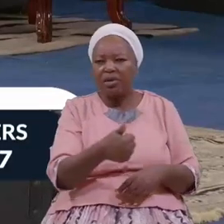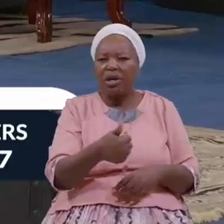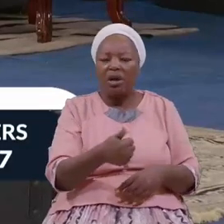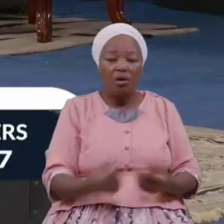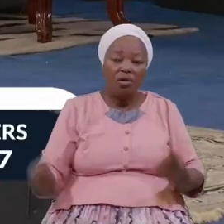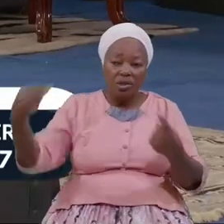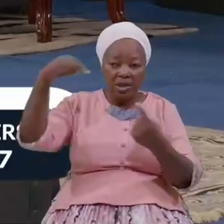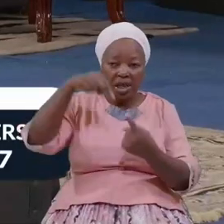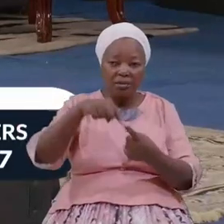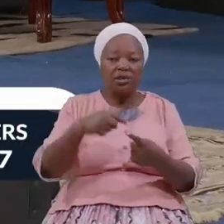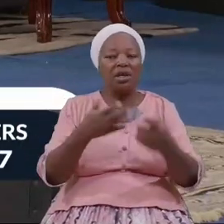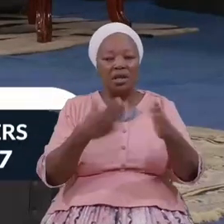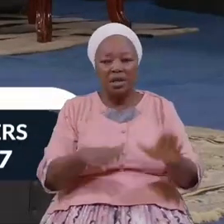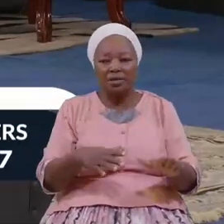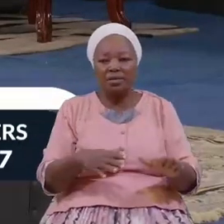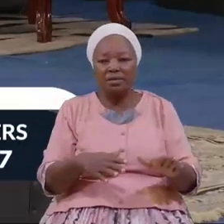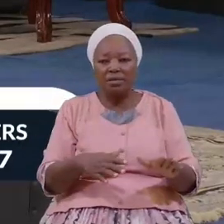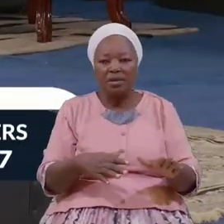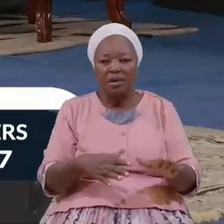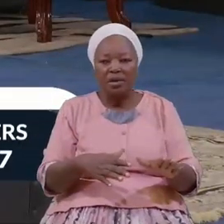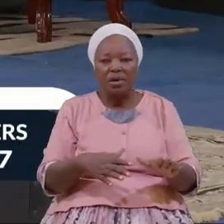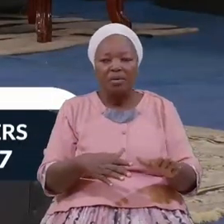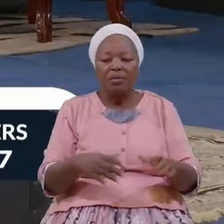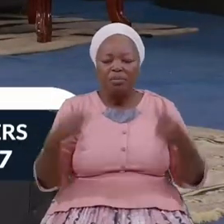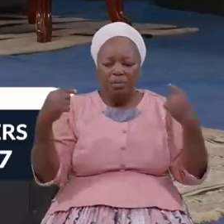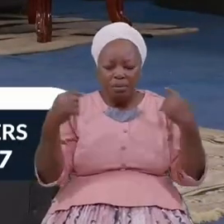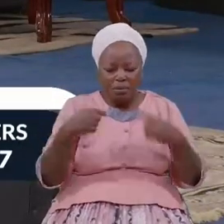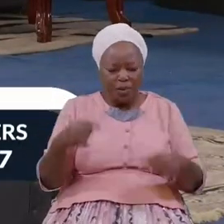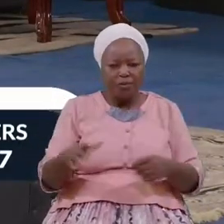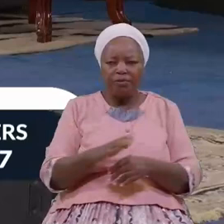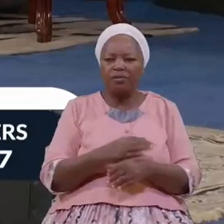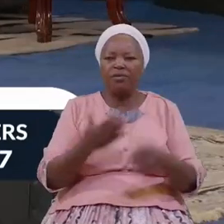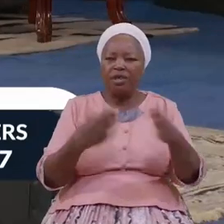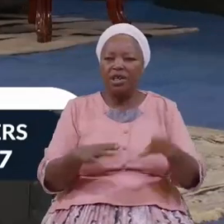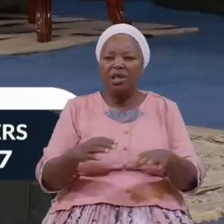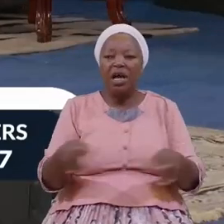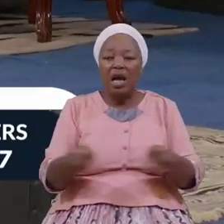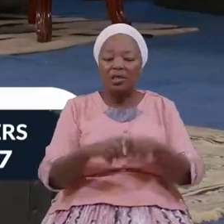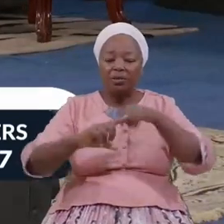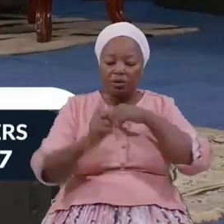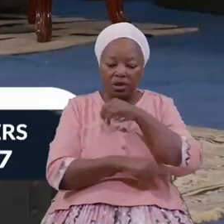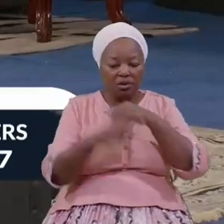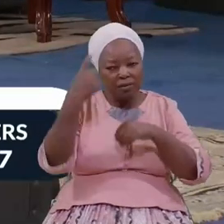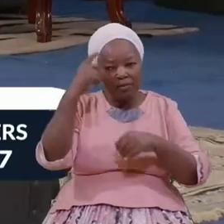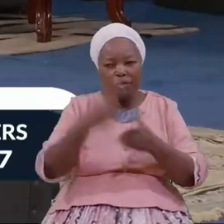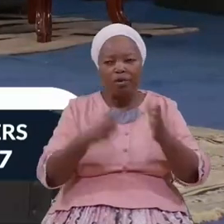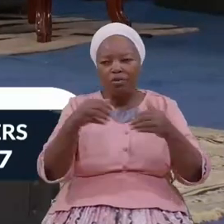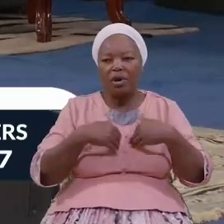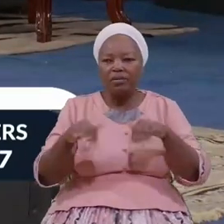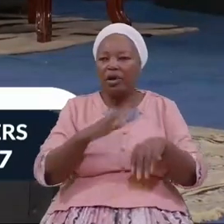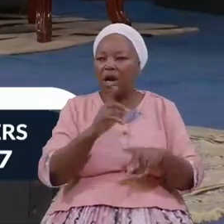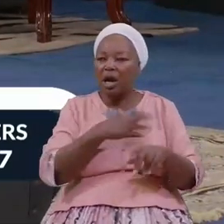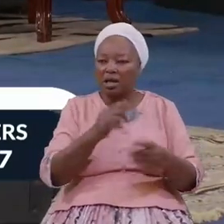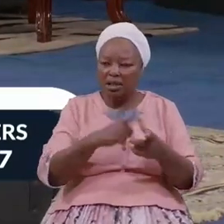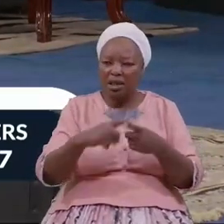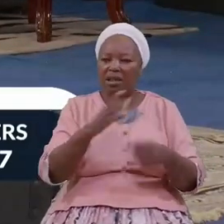sinon la mort. La mort terrible vous attend. Il y a le châtiment pour ce que vous avez fait. Et Christ est venu